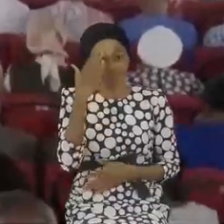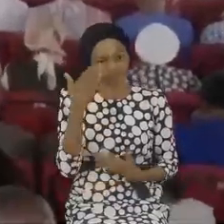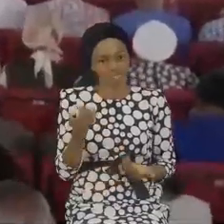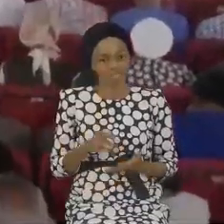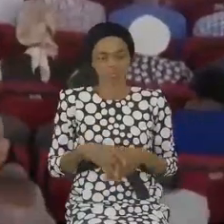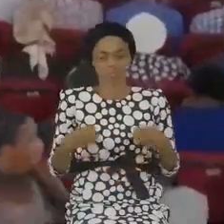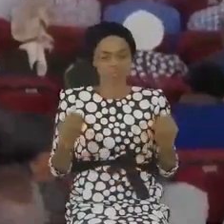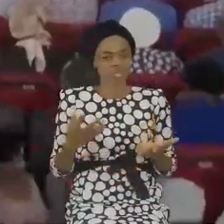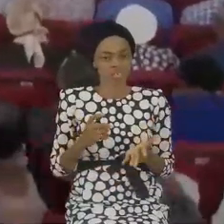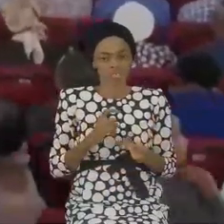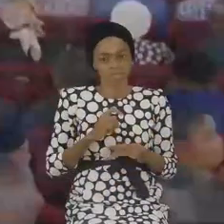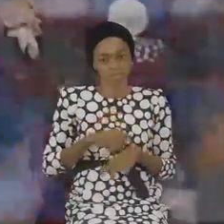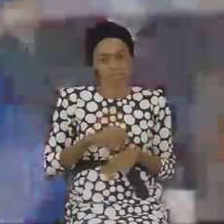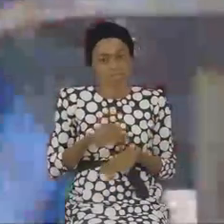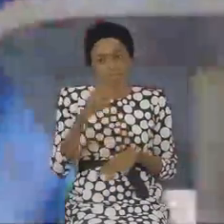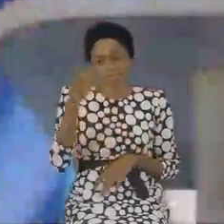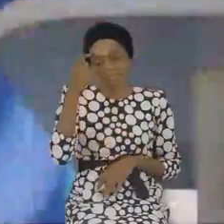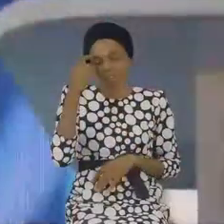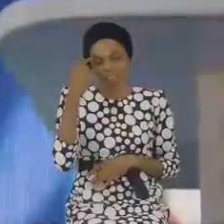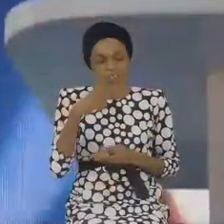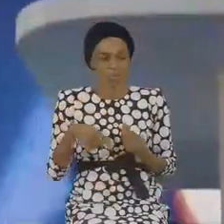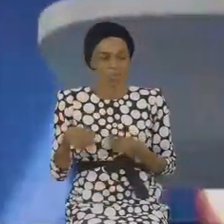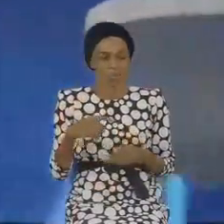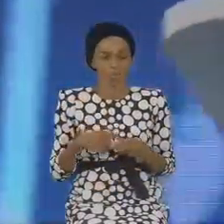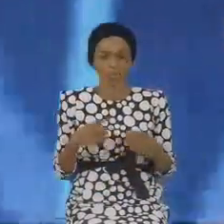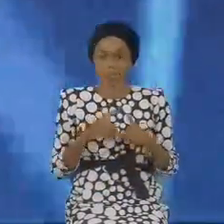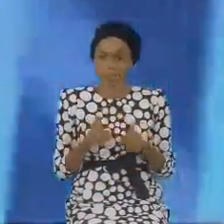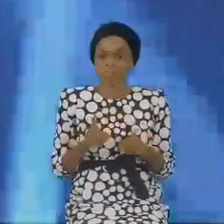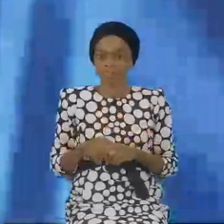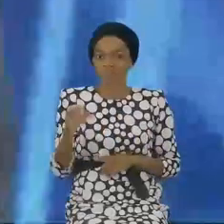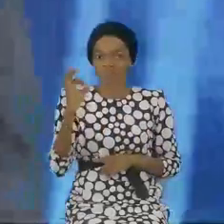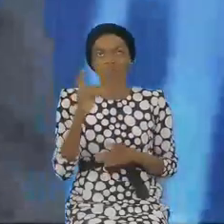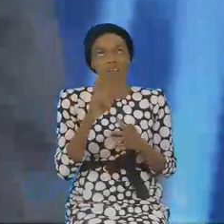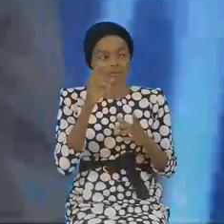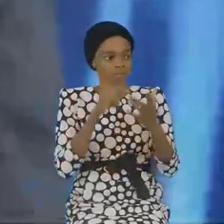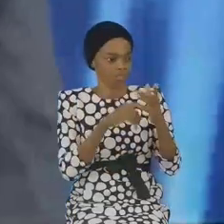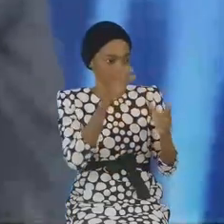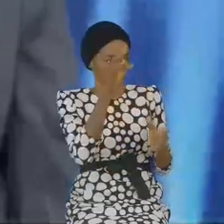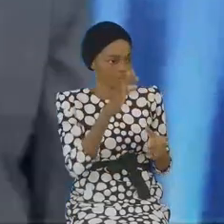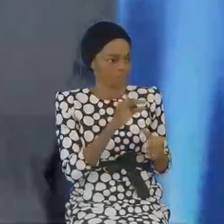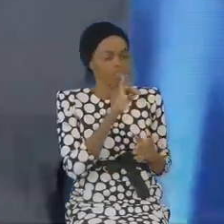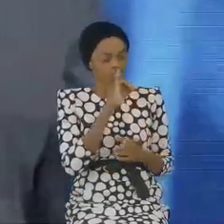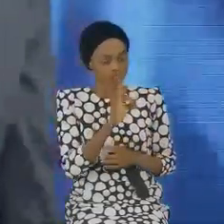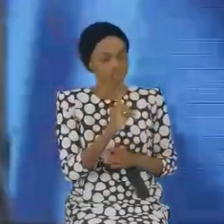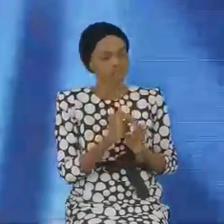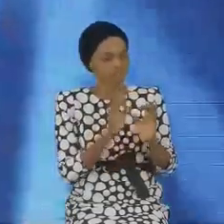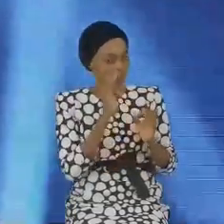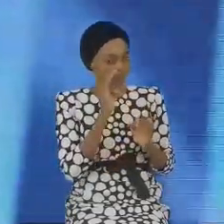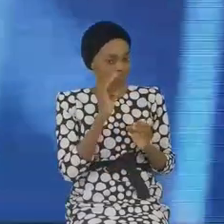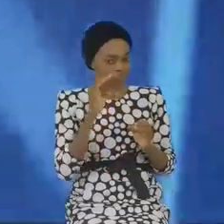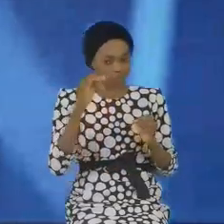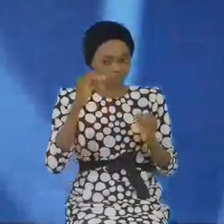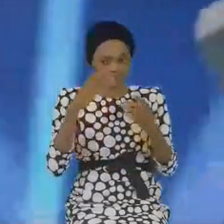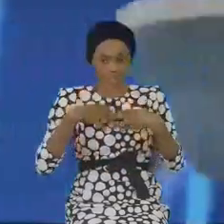Vous savez, parfois, vous pensez à plusieurs ministres. L'autre est spécialisé à la guérison, l'autre se spécialise à la sainteté, l'autre